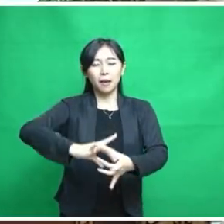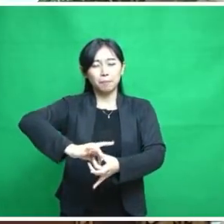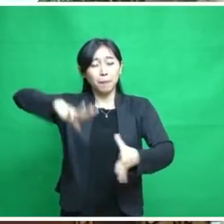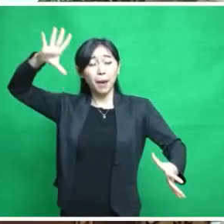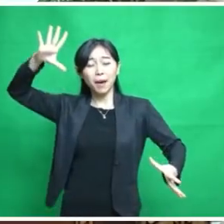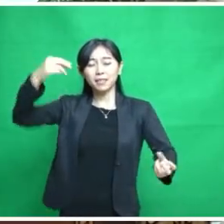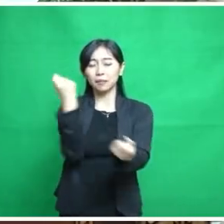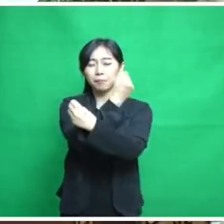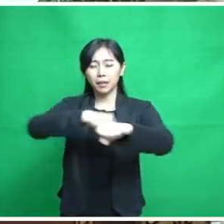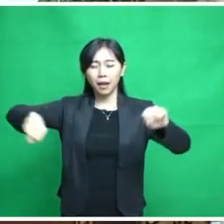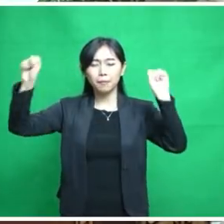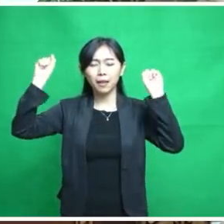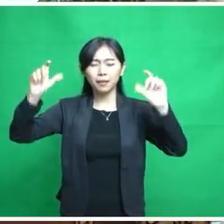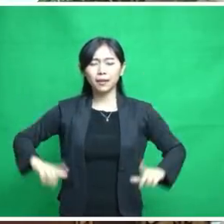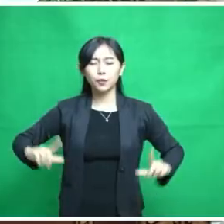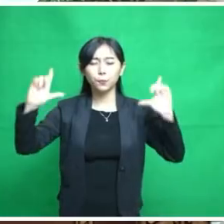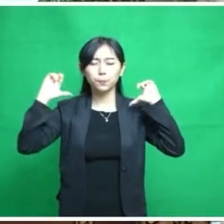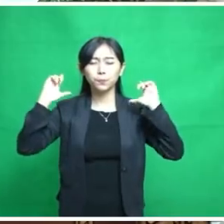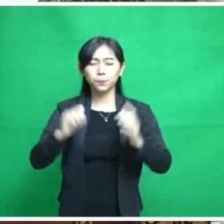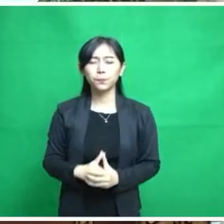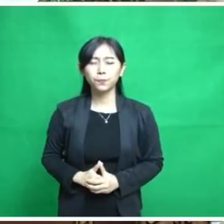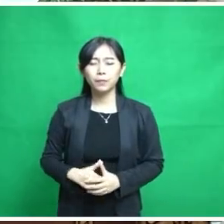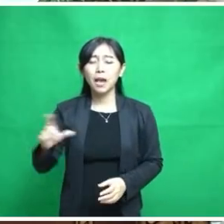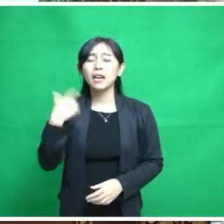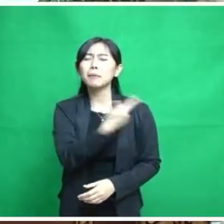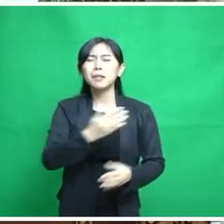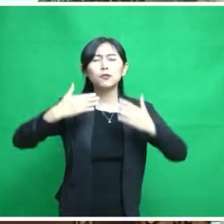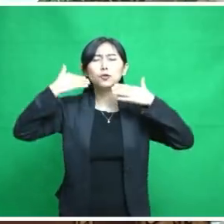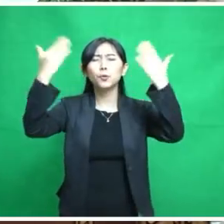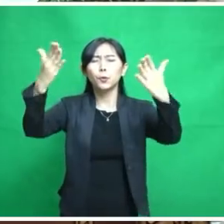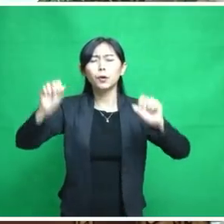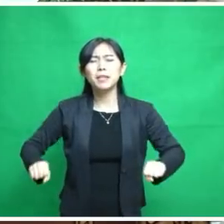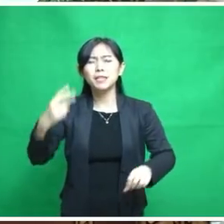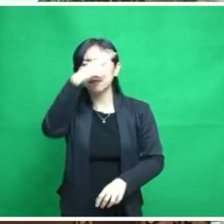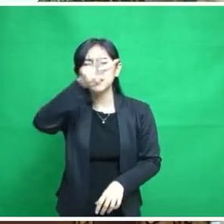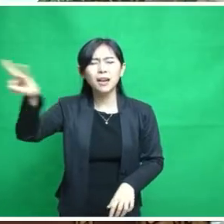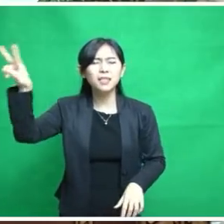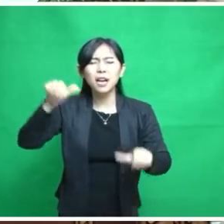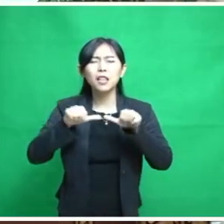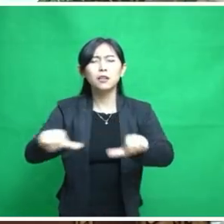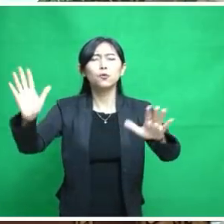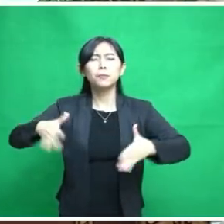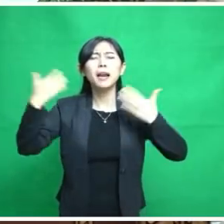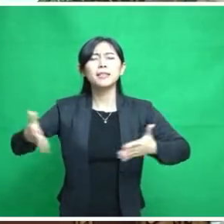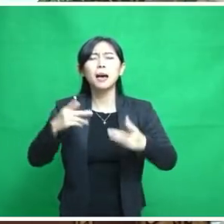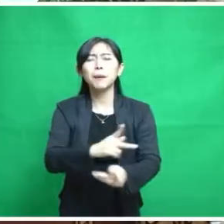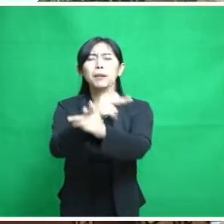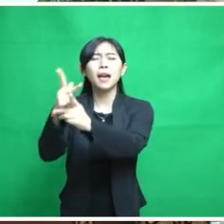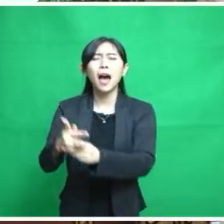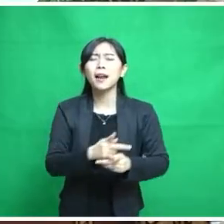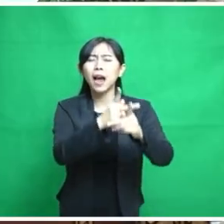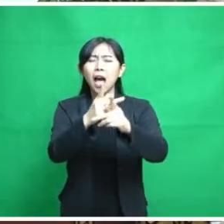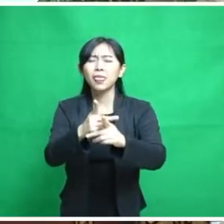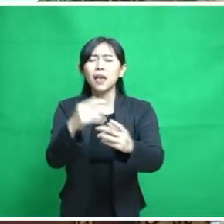dan menyelamatkan kehidupan. Kami bersyukur bisa menyaksikan dan terus merasakan pemeliharaan